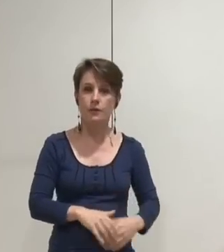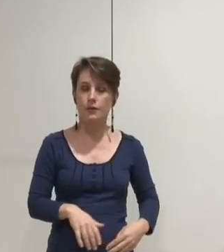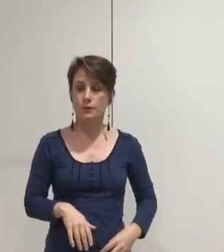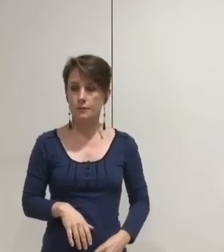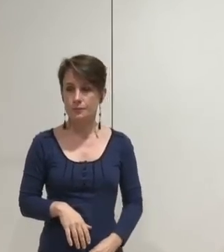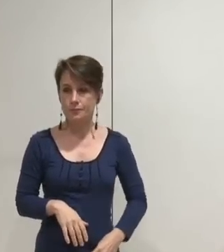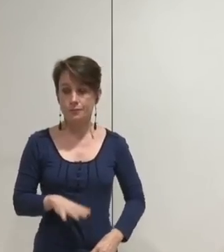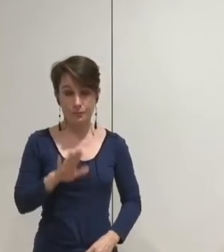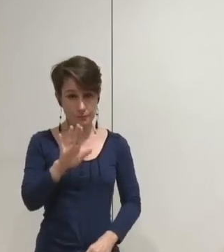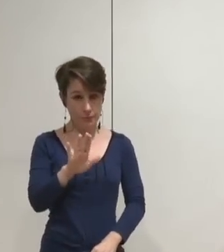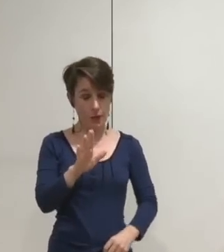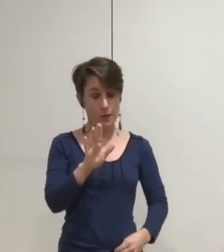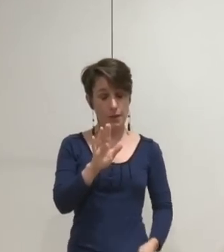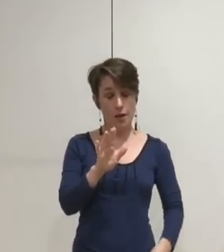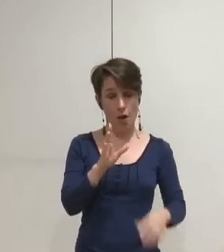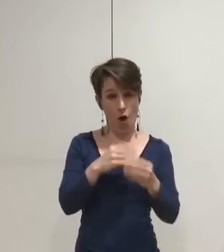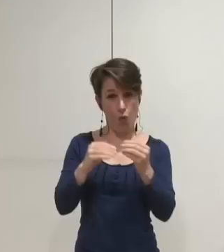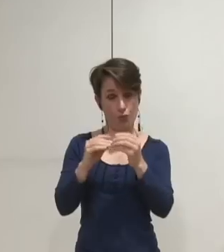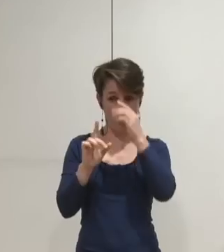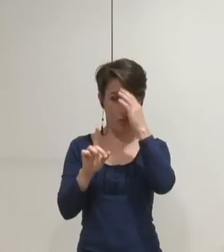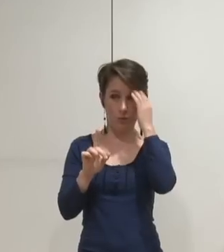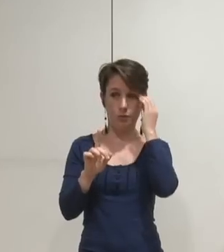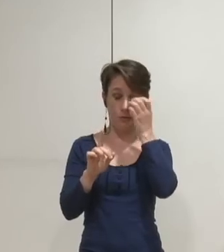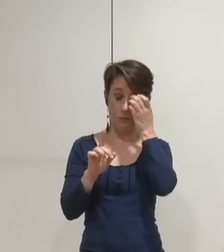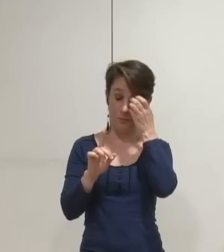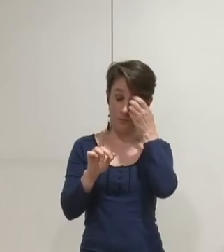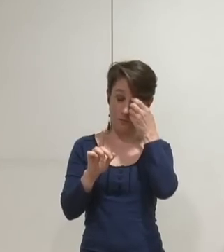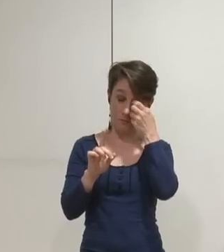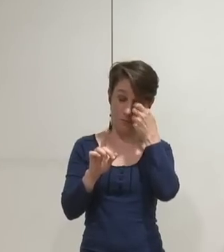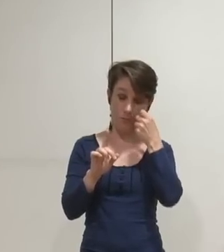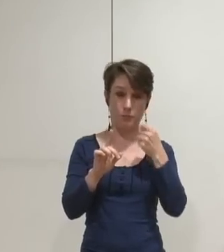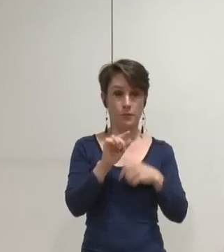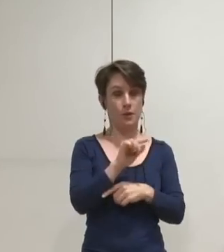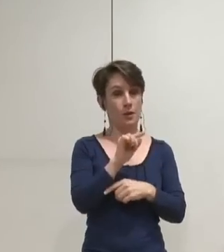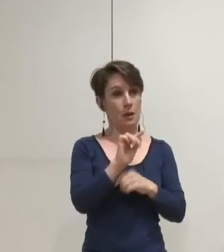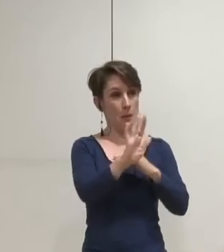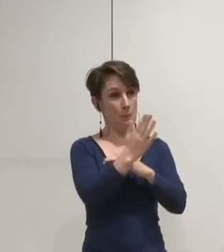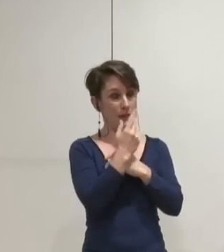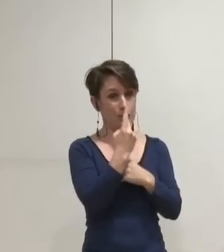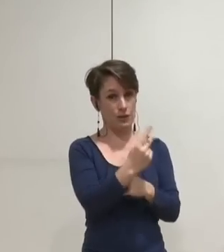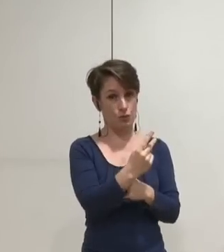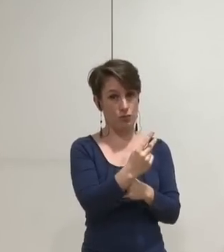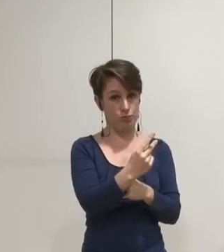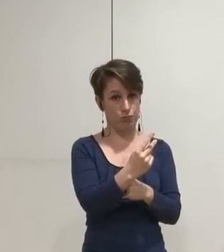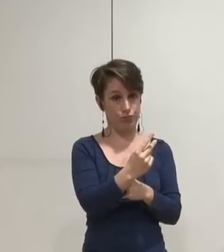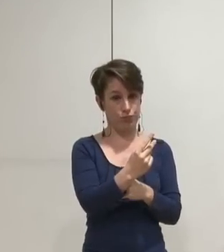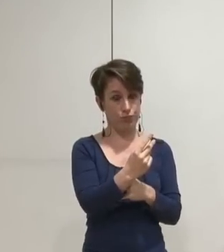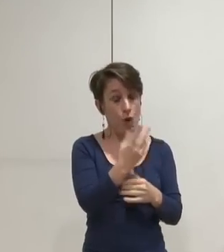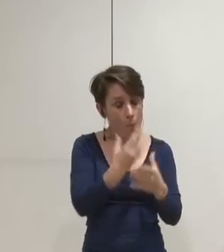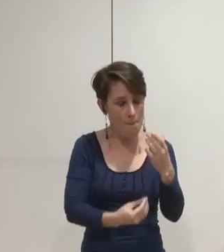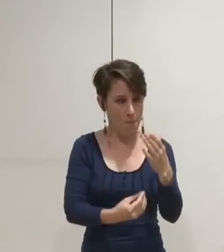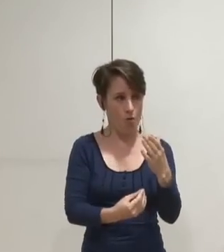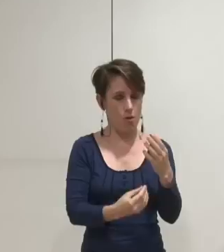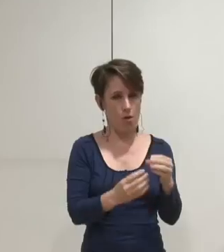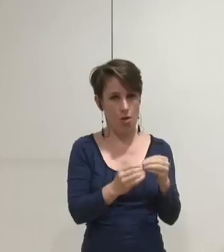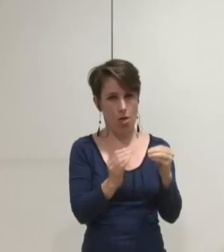part il faut dire que la présentation que vous faites des choses est tronquée vous nous enfermez dans le choix c'était soit